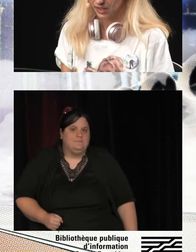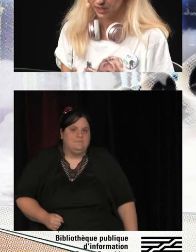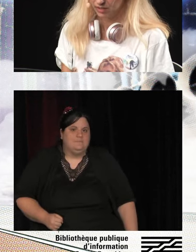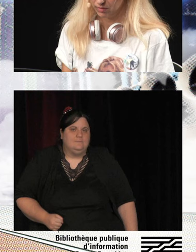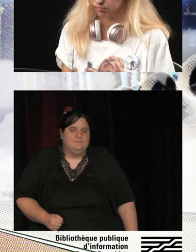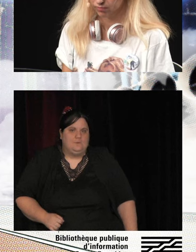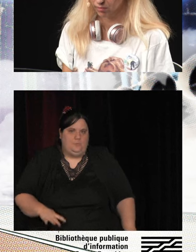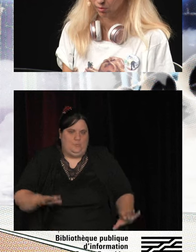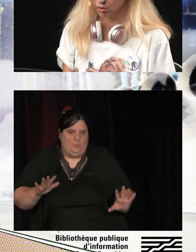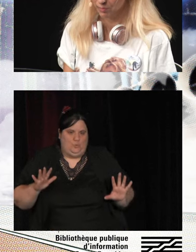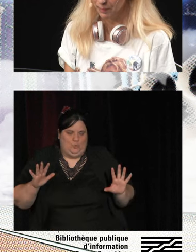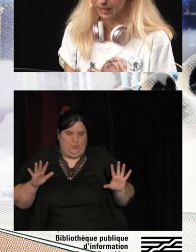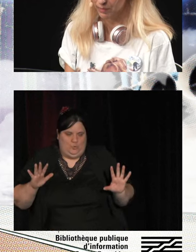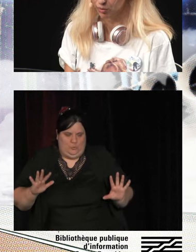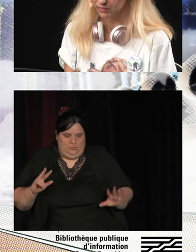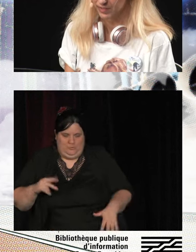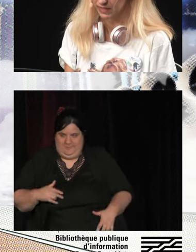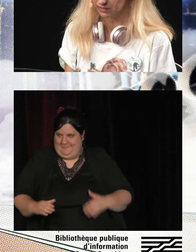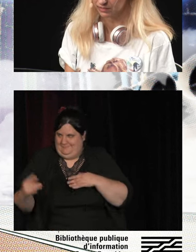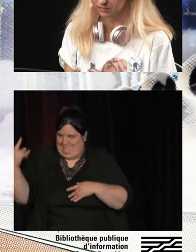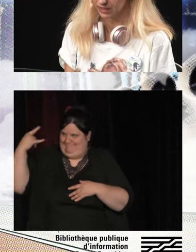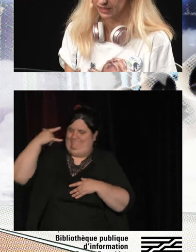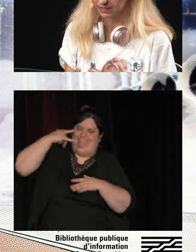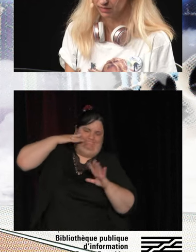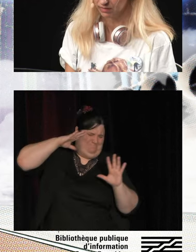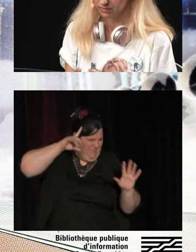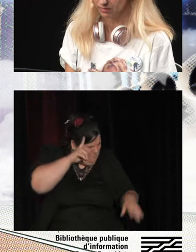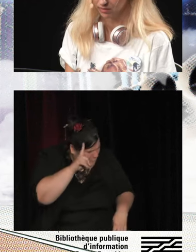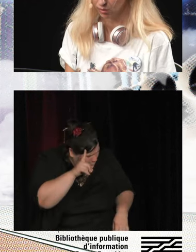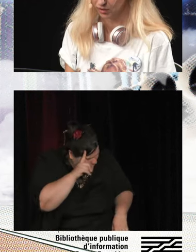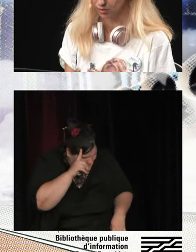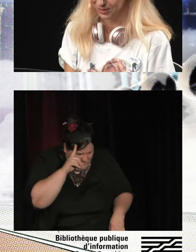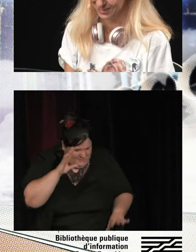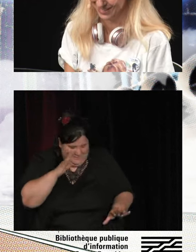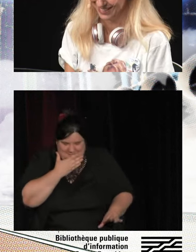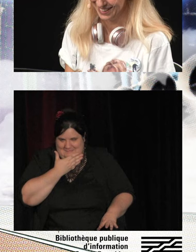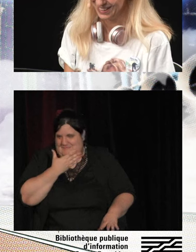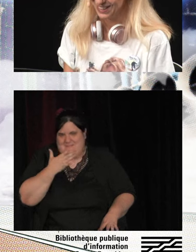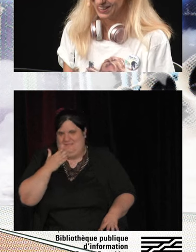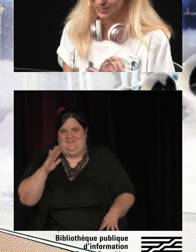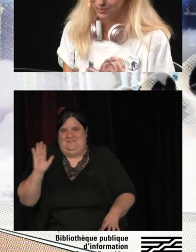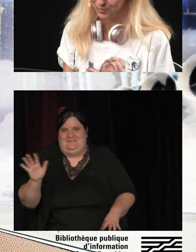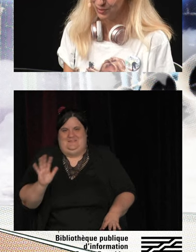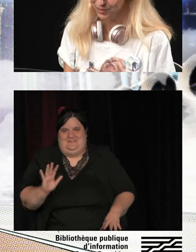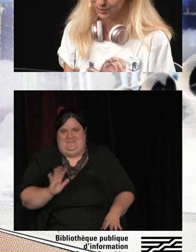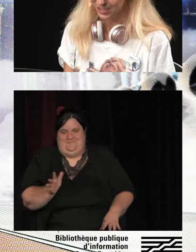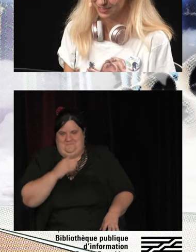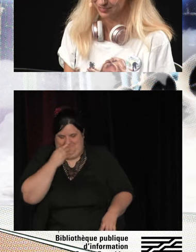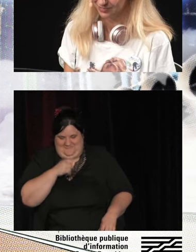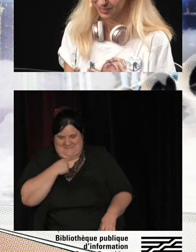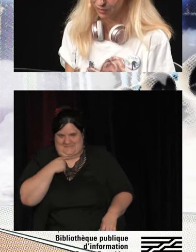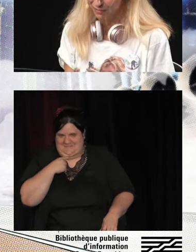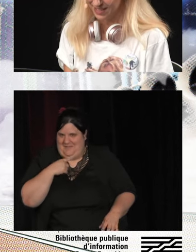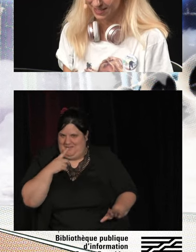ok, le jeu ne m'aime pas, pourquoi j'ai fait ça, à l'aide, on est dans... Je suis un peu en